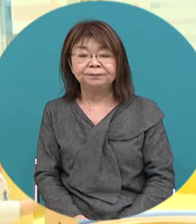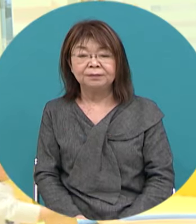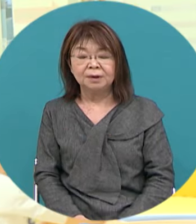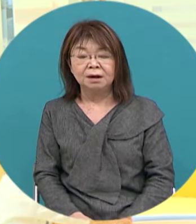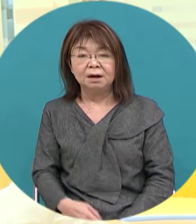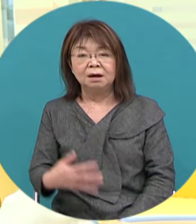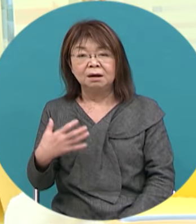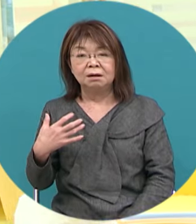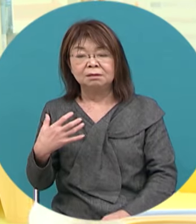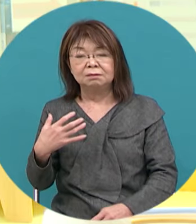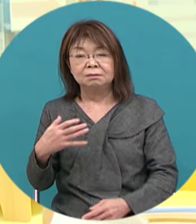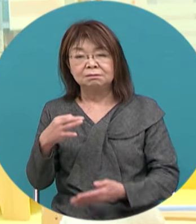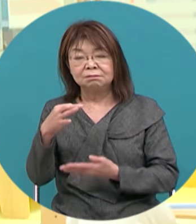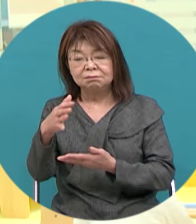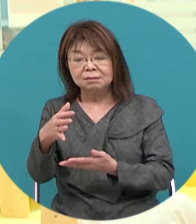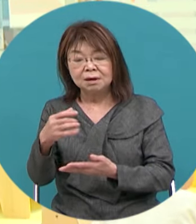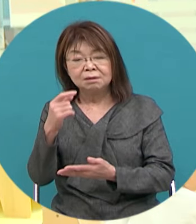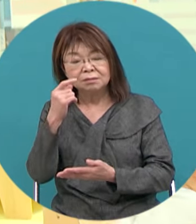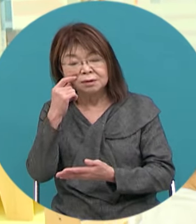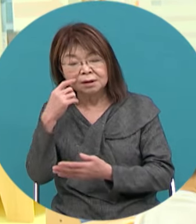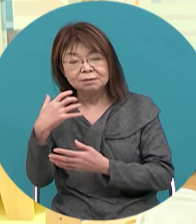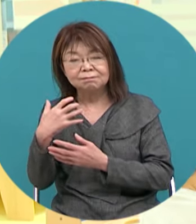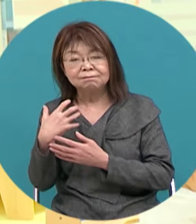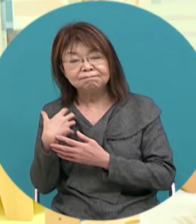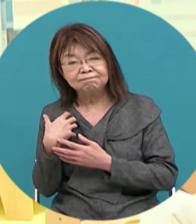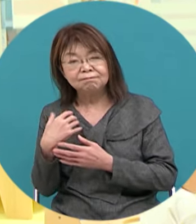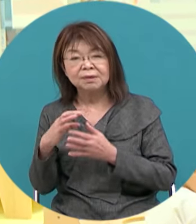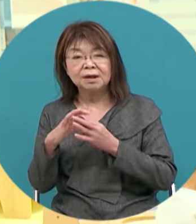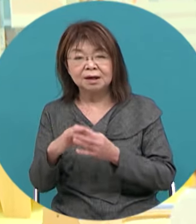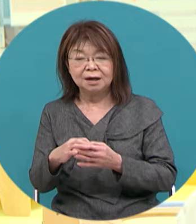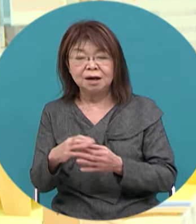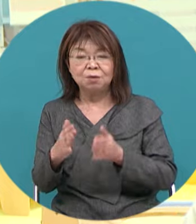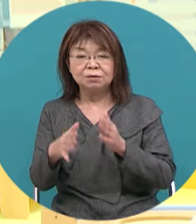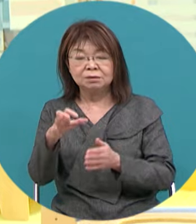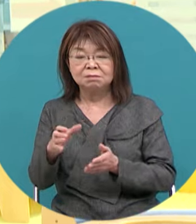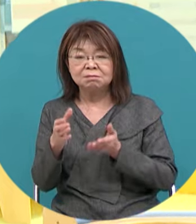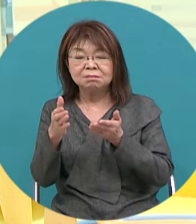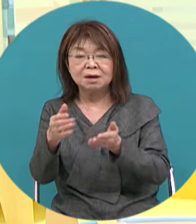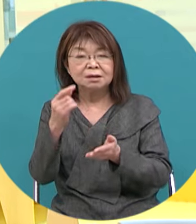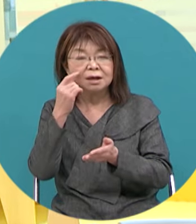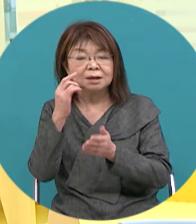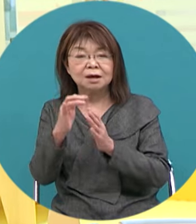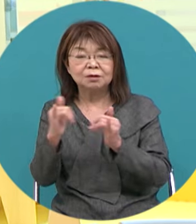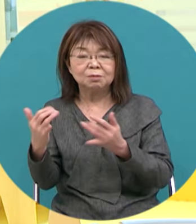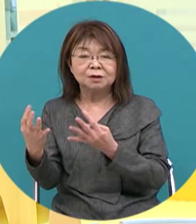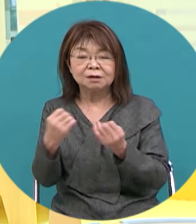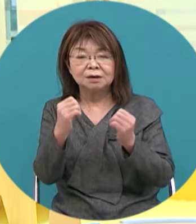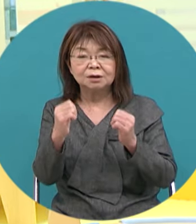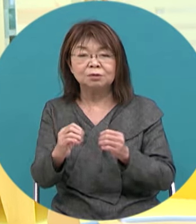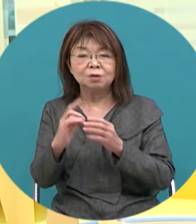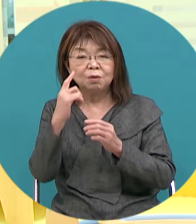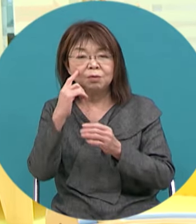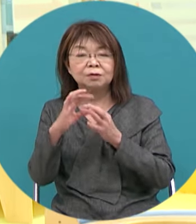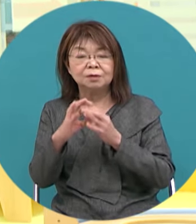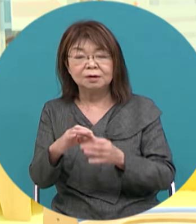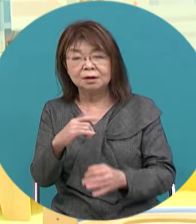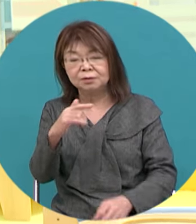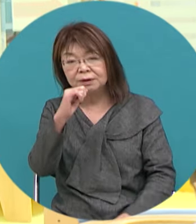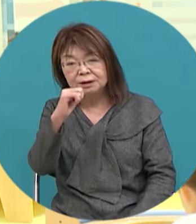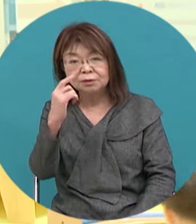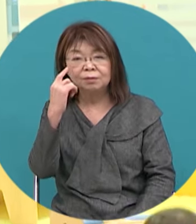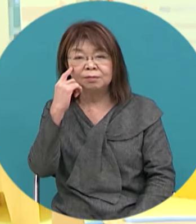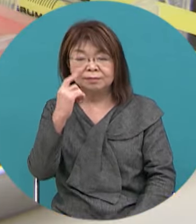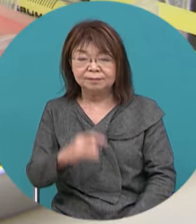担が理由で預けていらっしゃらない方もたくさんいると思うので、すごくそれは大きなことだと思います。